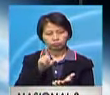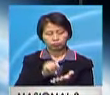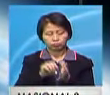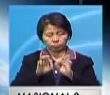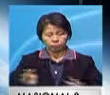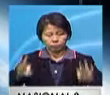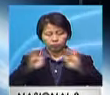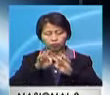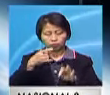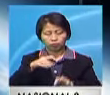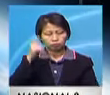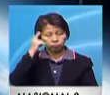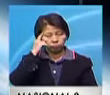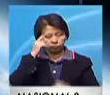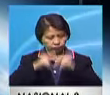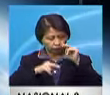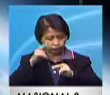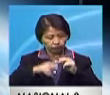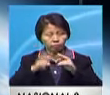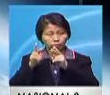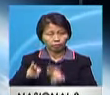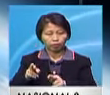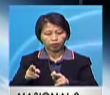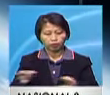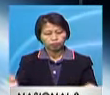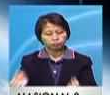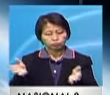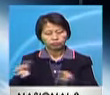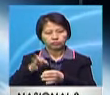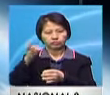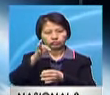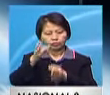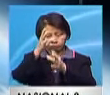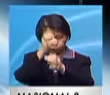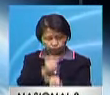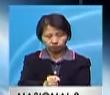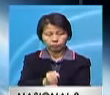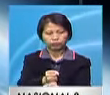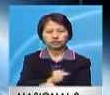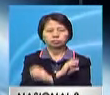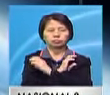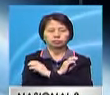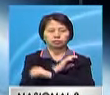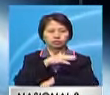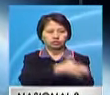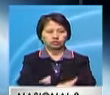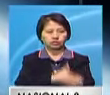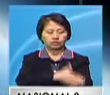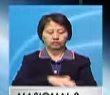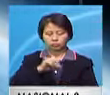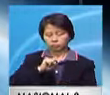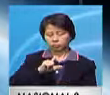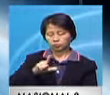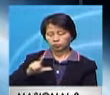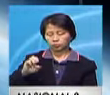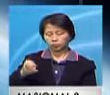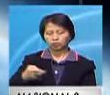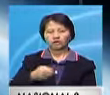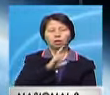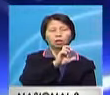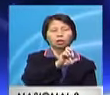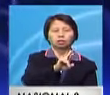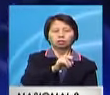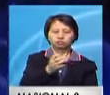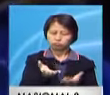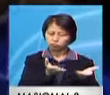bagi membina persepsi rakyat serta menyemarakkan semangat setia dan cintakan negara. Datuk Seri Saleh berkata RTM telah